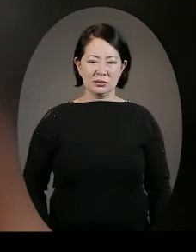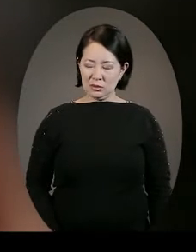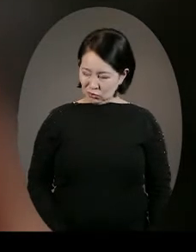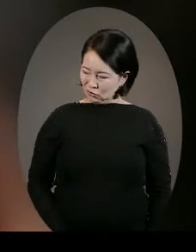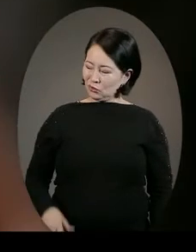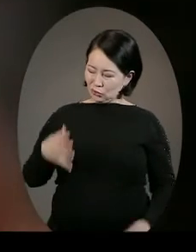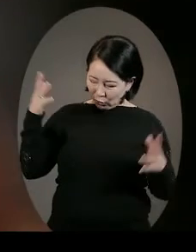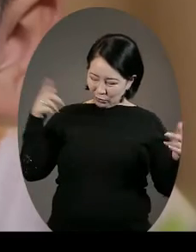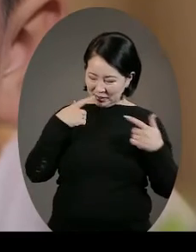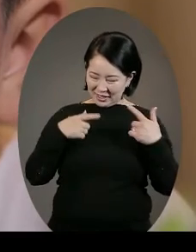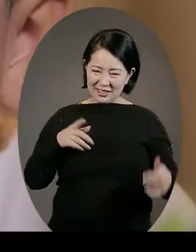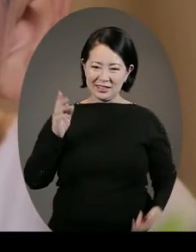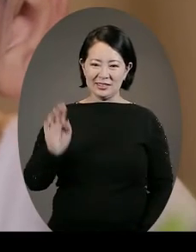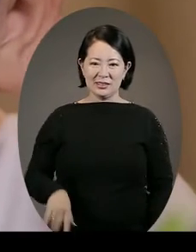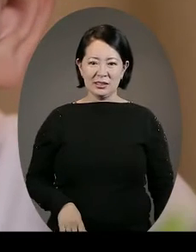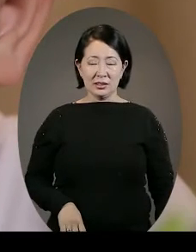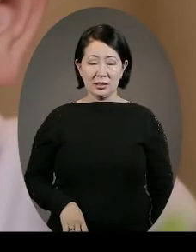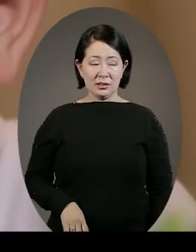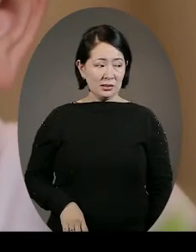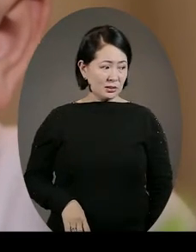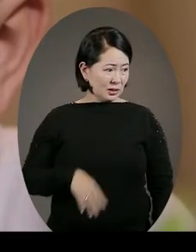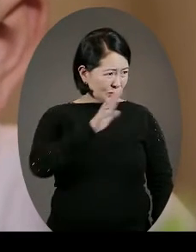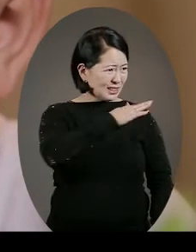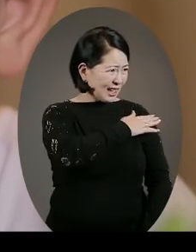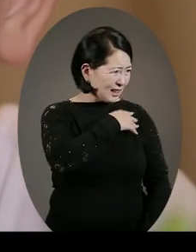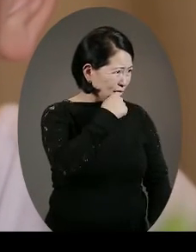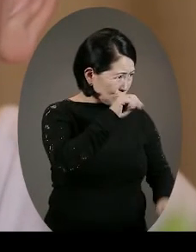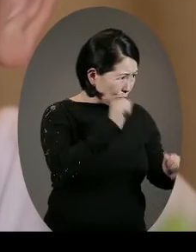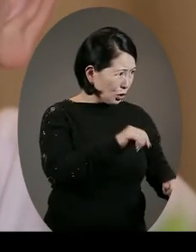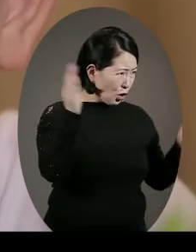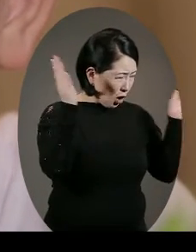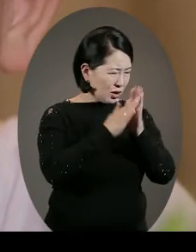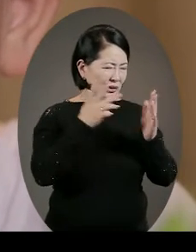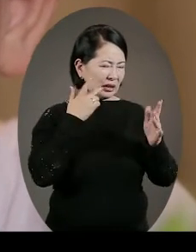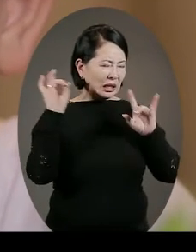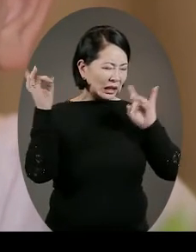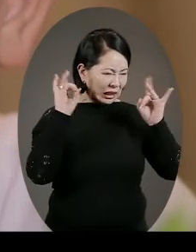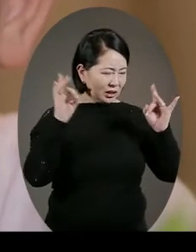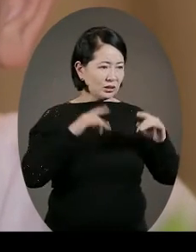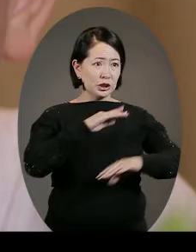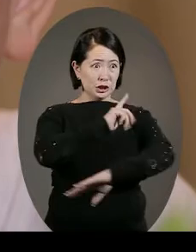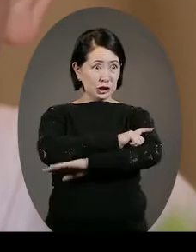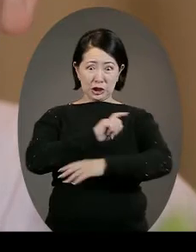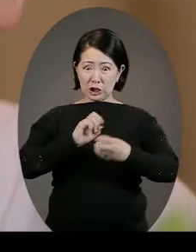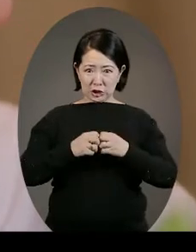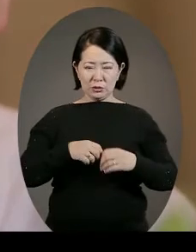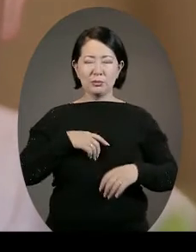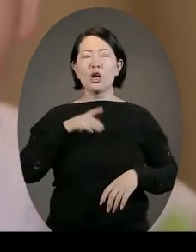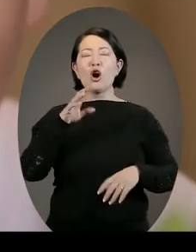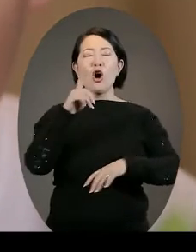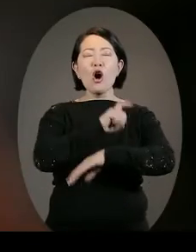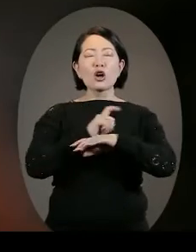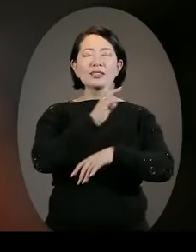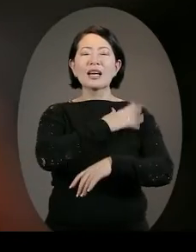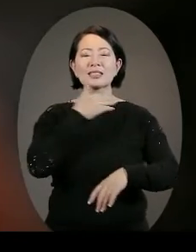ярива. Юу н цагдаа дэлжүүл яасан ээ? Орой болгон чимээ гараад юу ч хийж хэлэхгүй юм ба шүү. Би юу н хорон засаг дарах